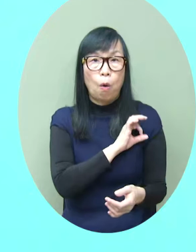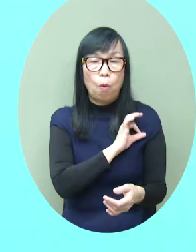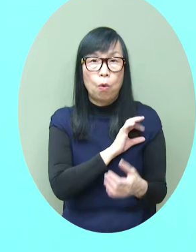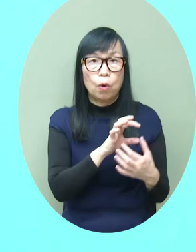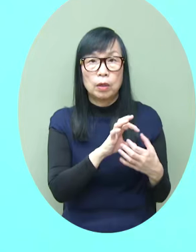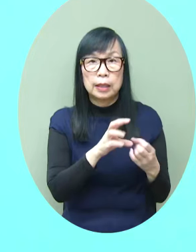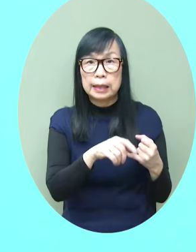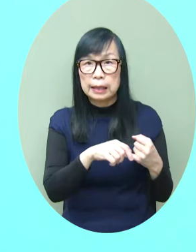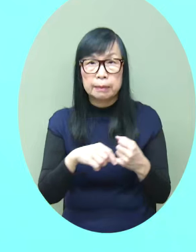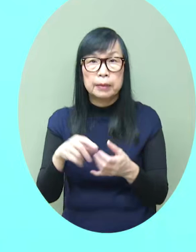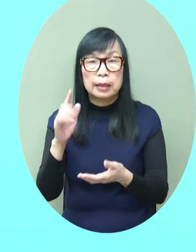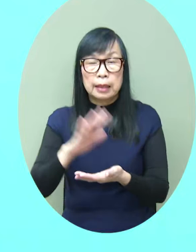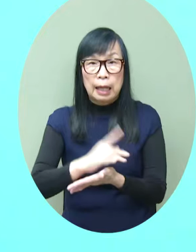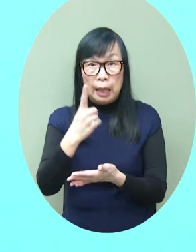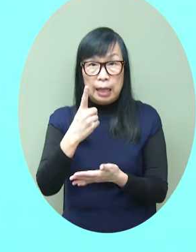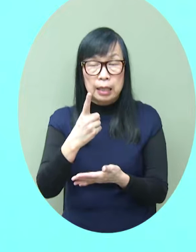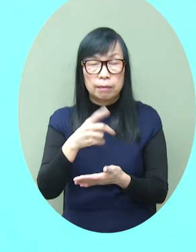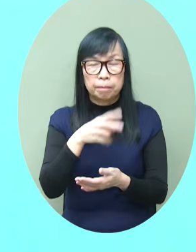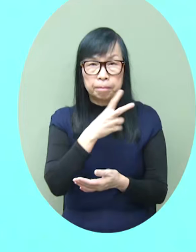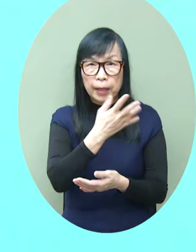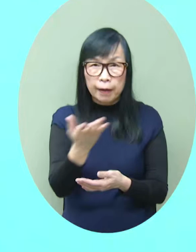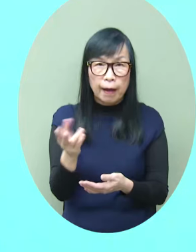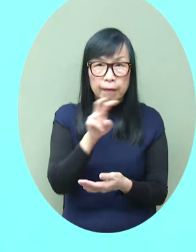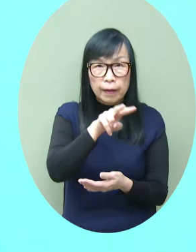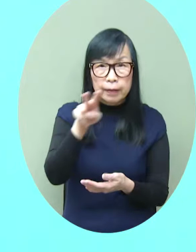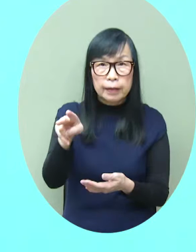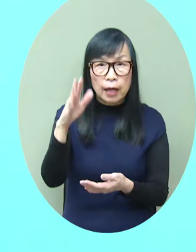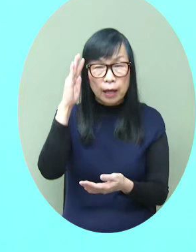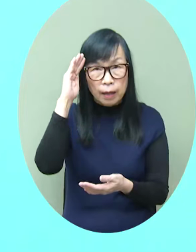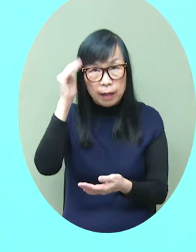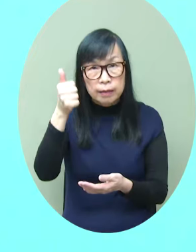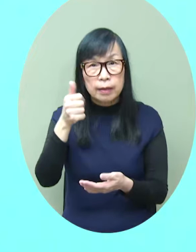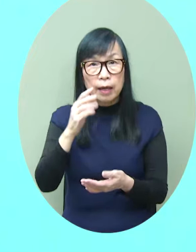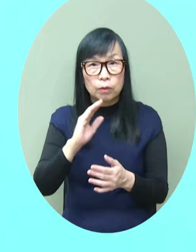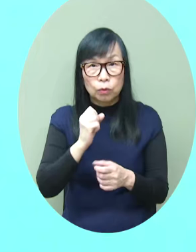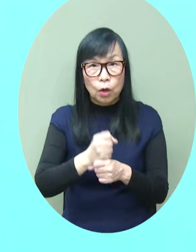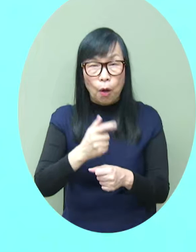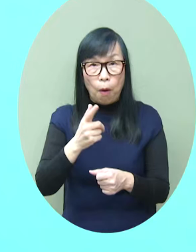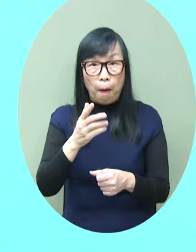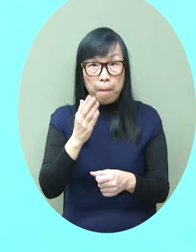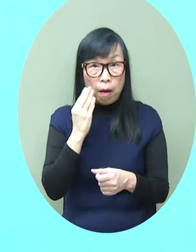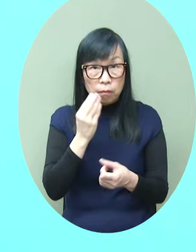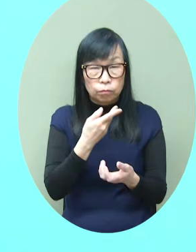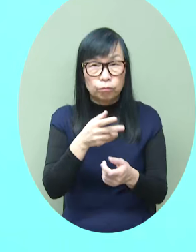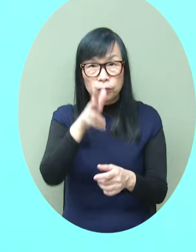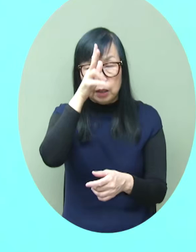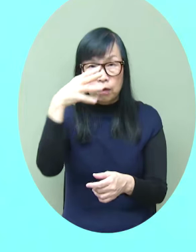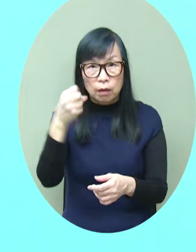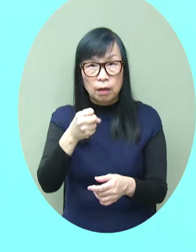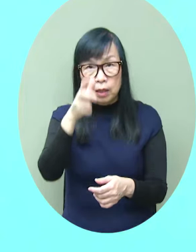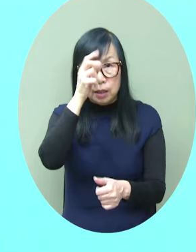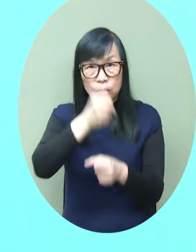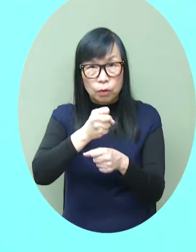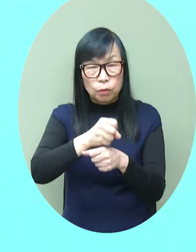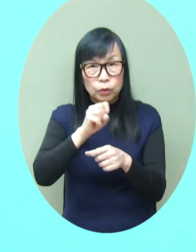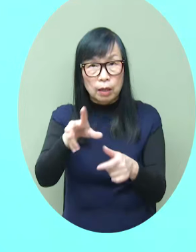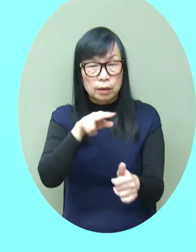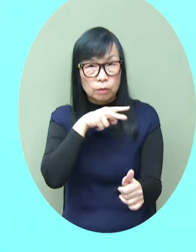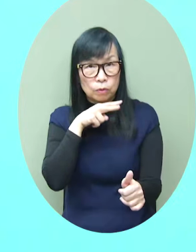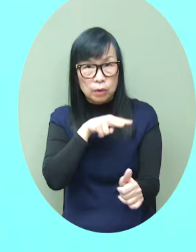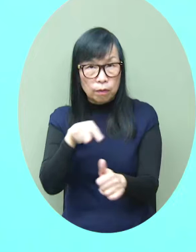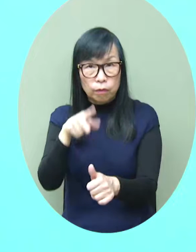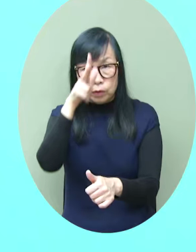一年的期間，大家就看到一個理性務實蔓延住配合特區政府施政，但同時監察